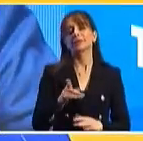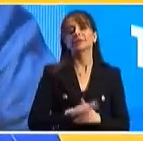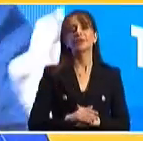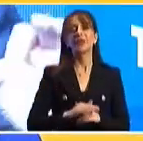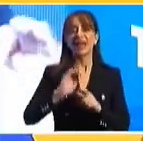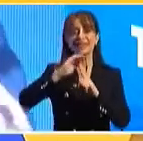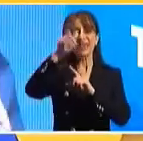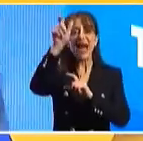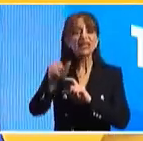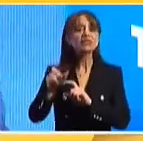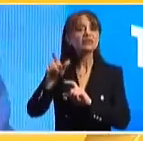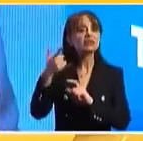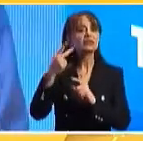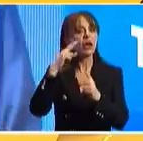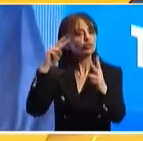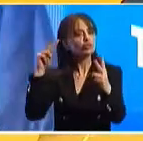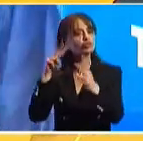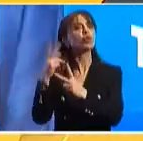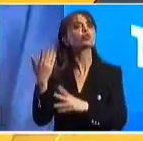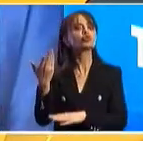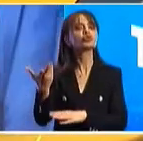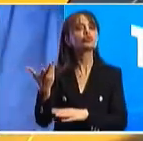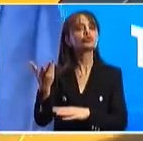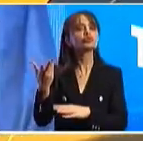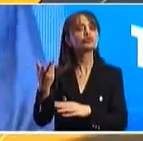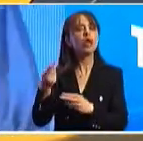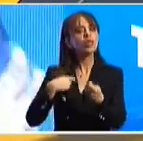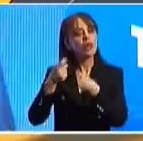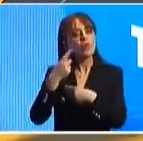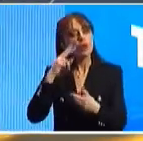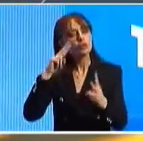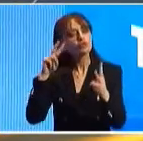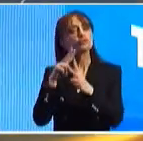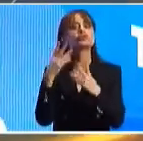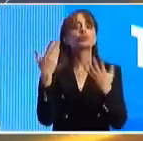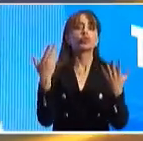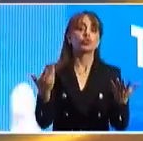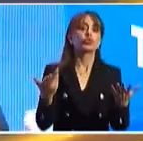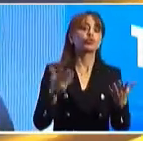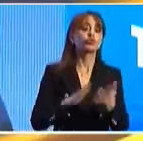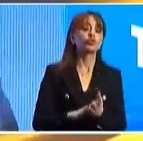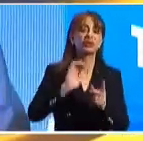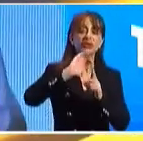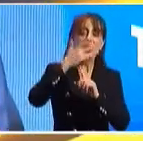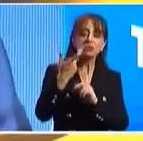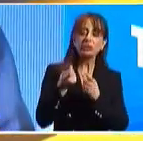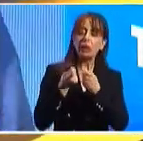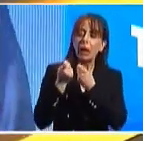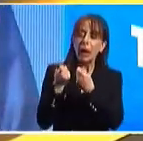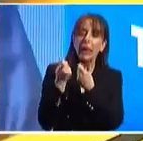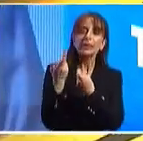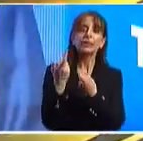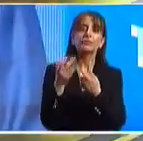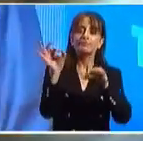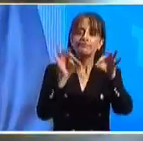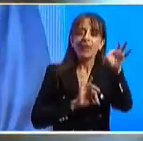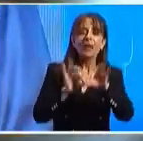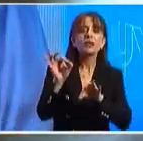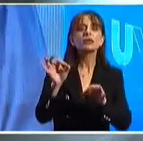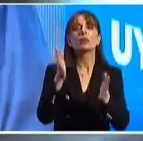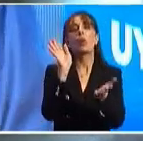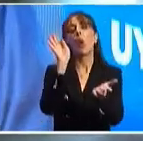taksicimizle de görüştük, esnafımızla görüştük. Burada taksicimize etkili eğitim, denetim, ödül, ceza